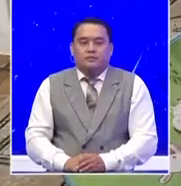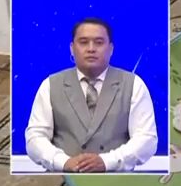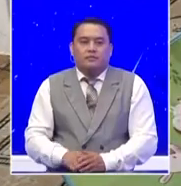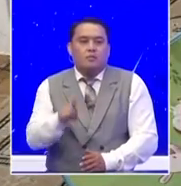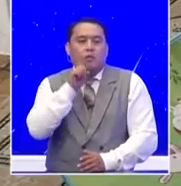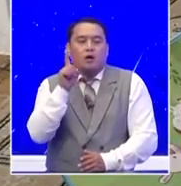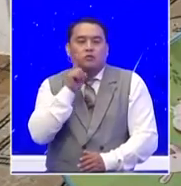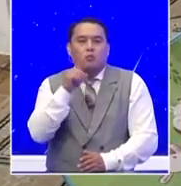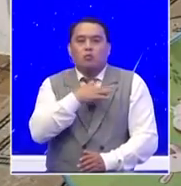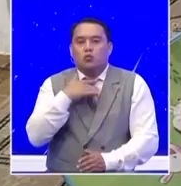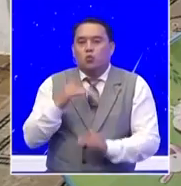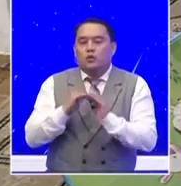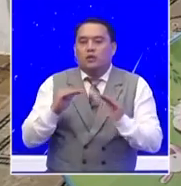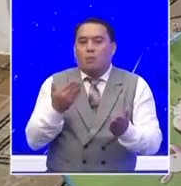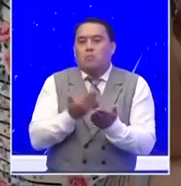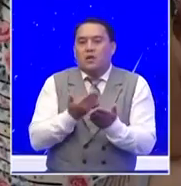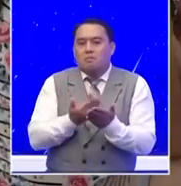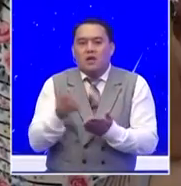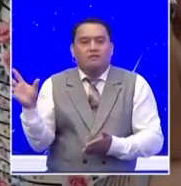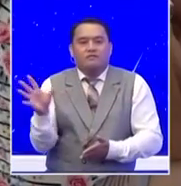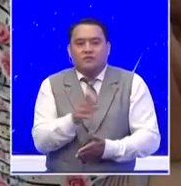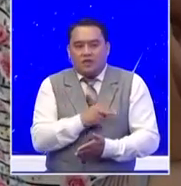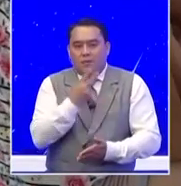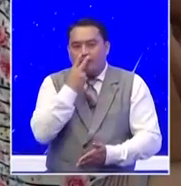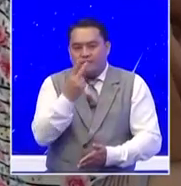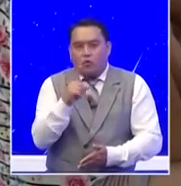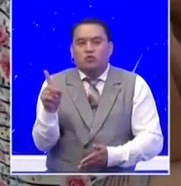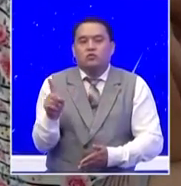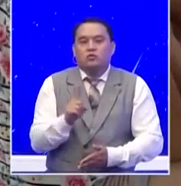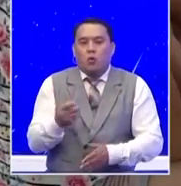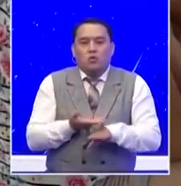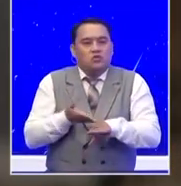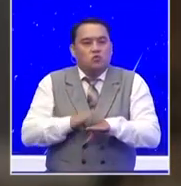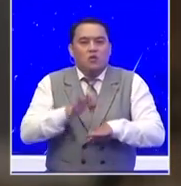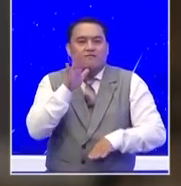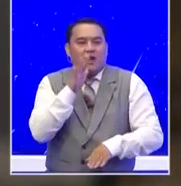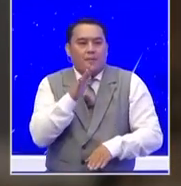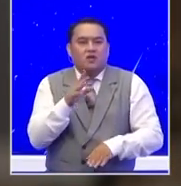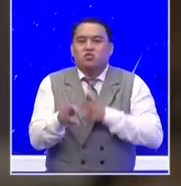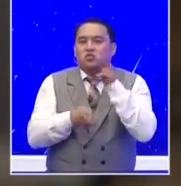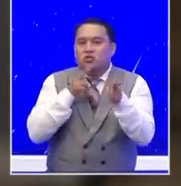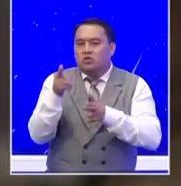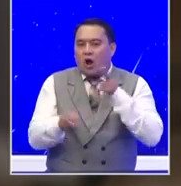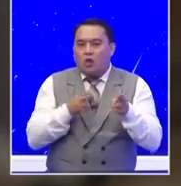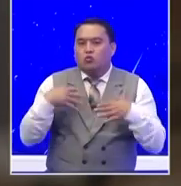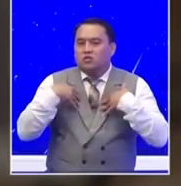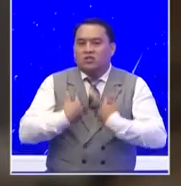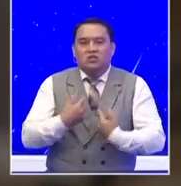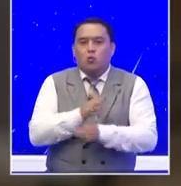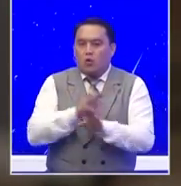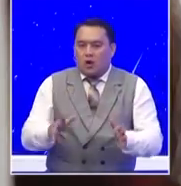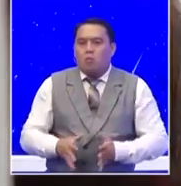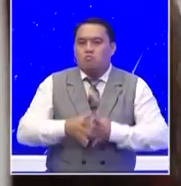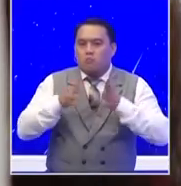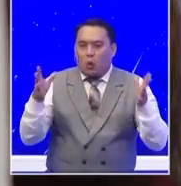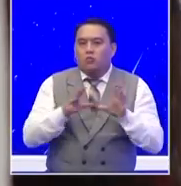Молодая многодетная мама – пример для многих женщин в ее положении. Несмотря на нелегкое время, она не жалуется и не унывает. И даже больше.